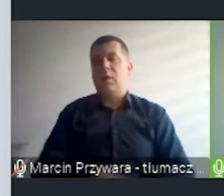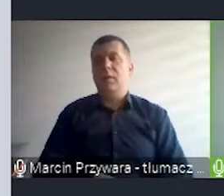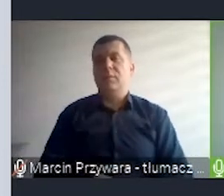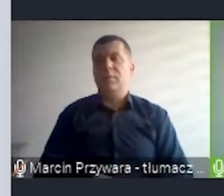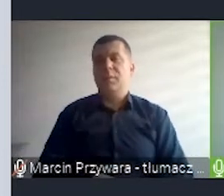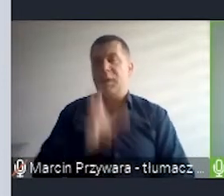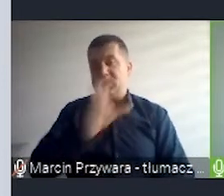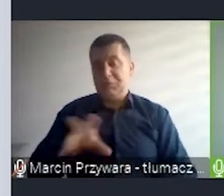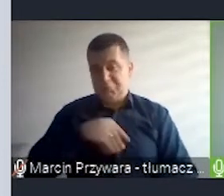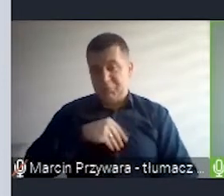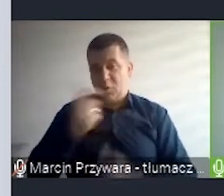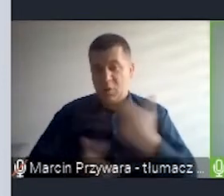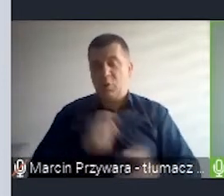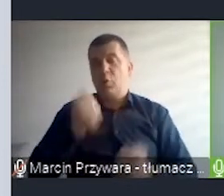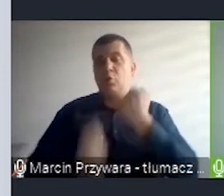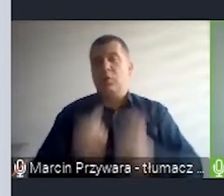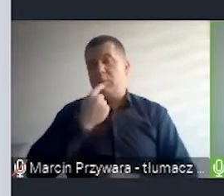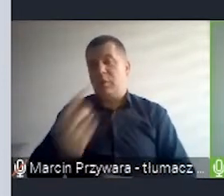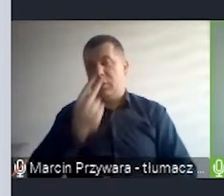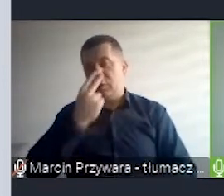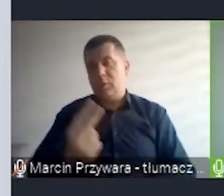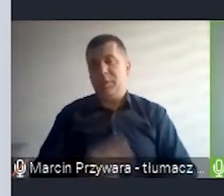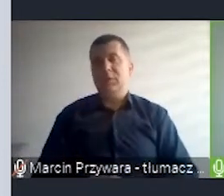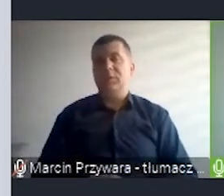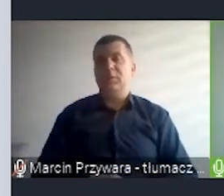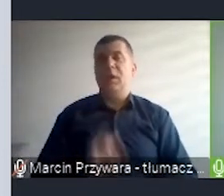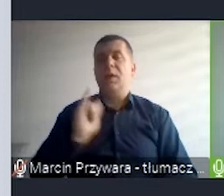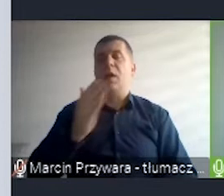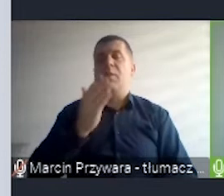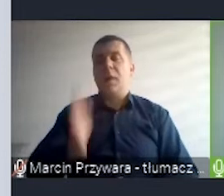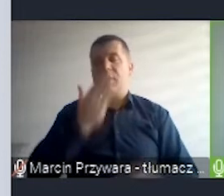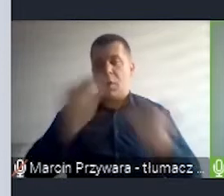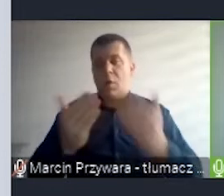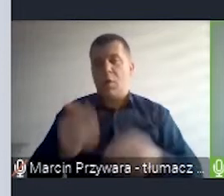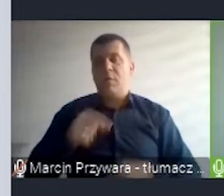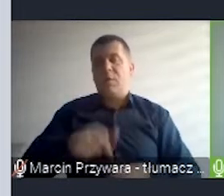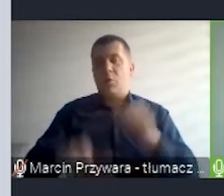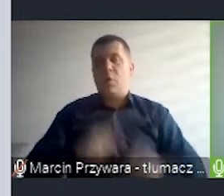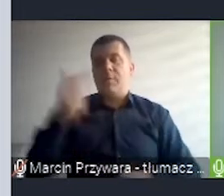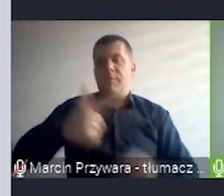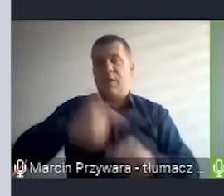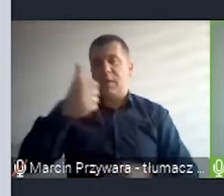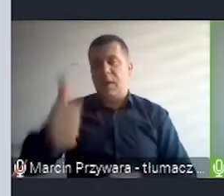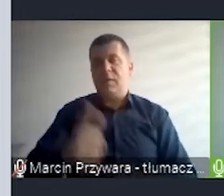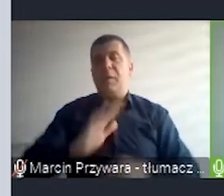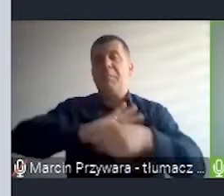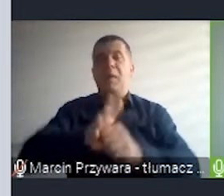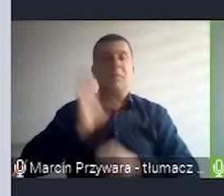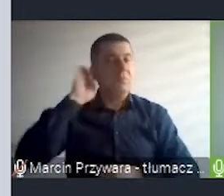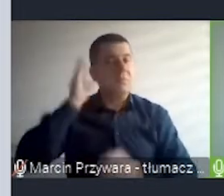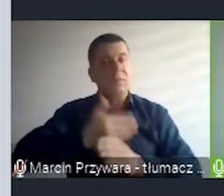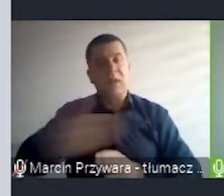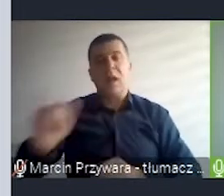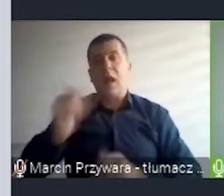Czy to się da zrobić? Trudno powiedzieć, zobaczymy jak to będzie wyglądało w tym roku, na ile pandemia pozwoli na